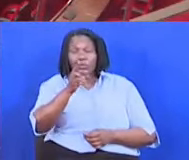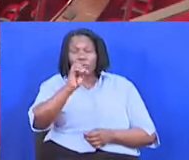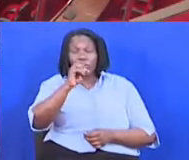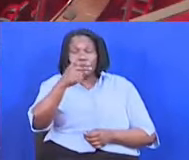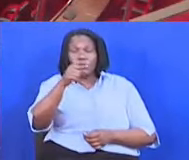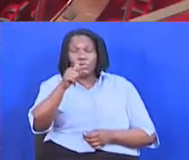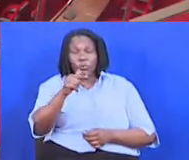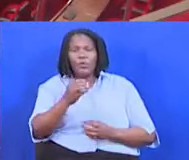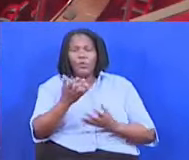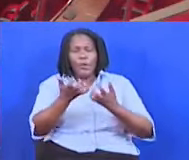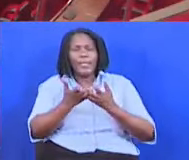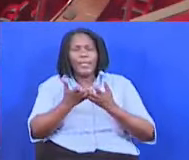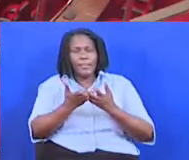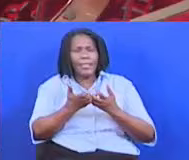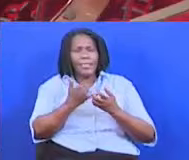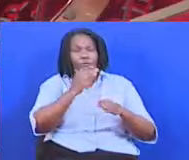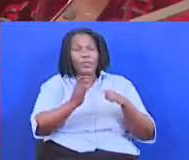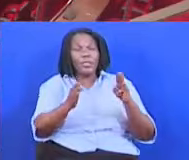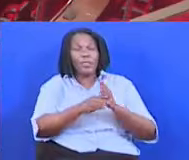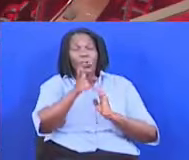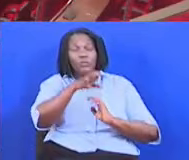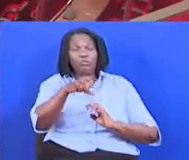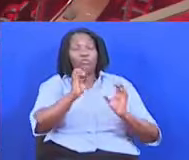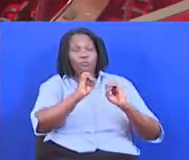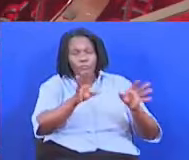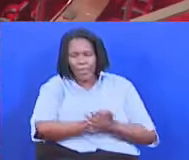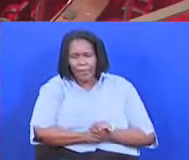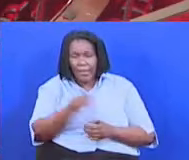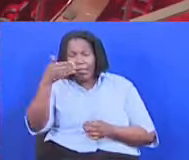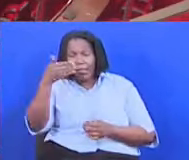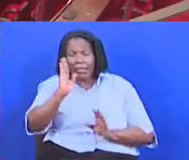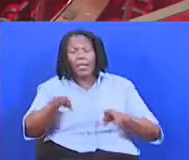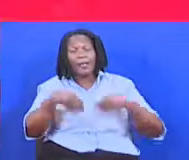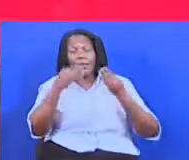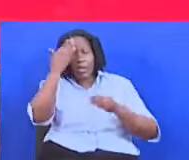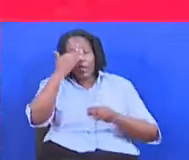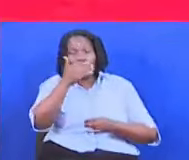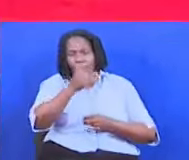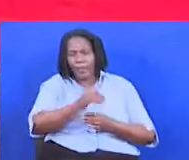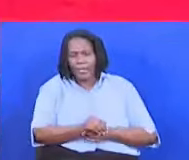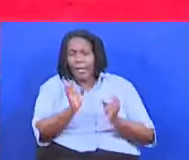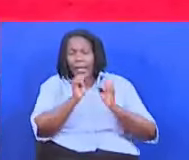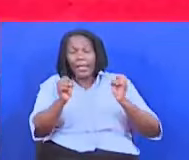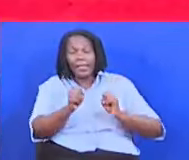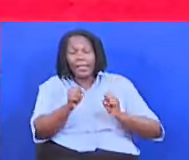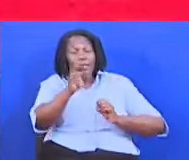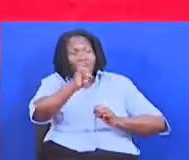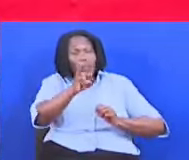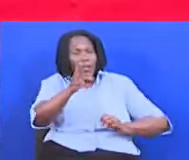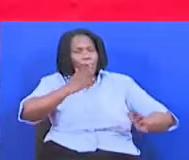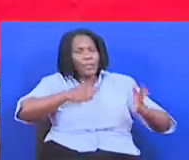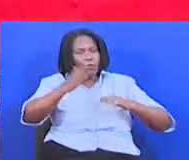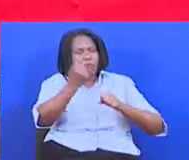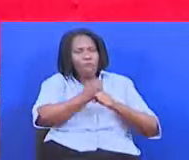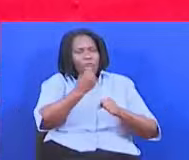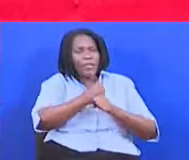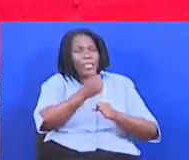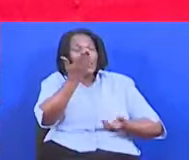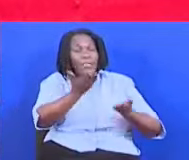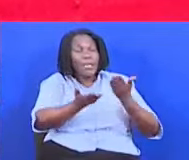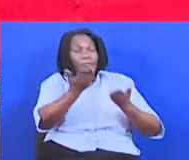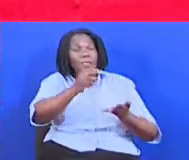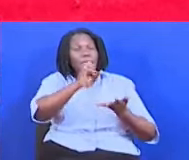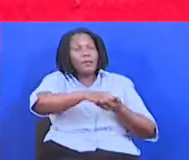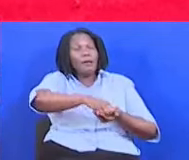vya serikali. Na kazi kubwa ambayo inafanywa ni halmashauri zenyewe kufanya tathmini ya gharama zinazohitajika kulingana na design